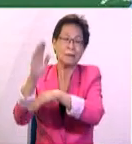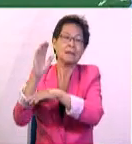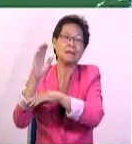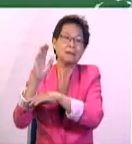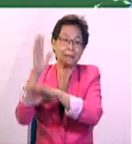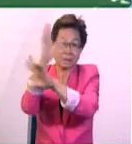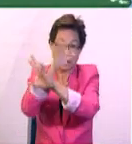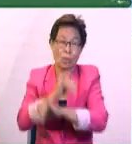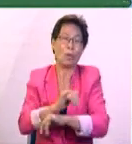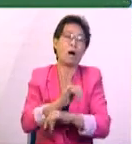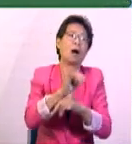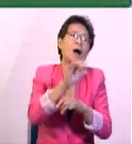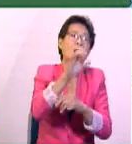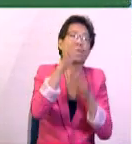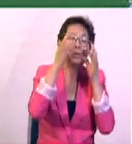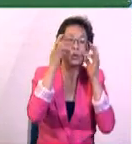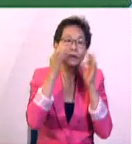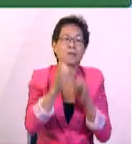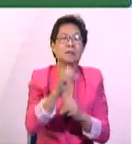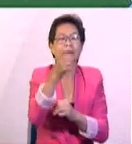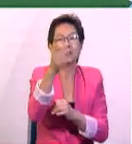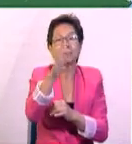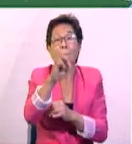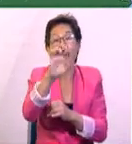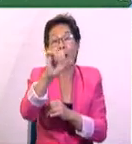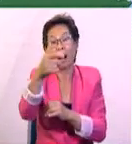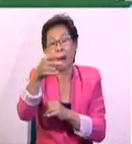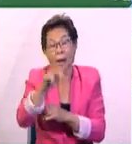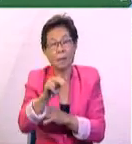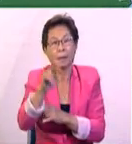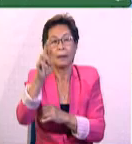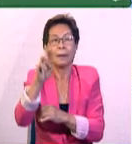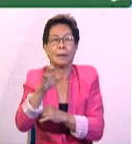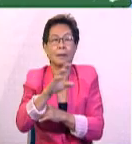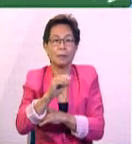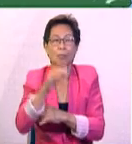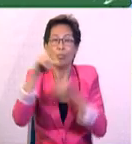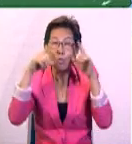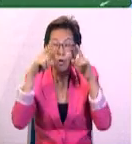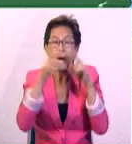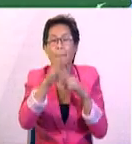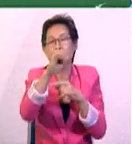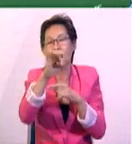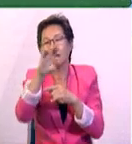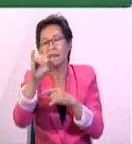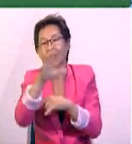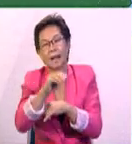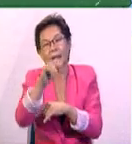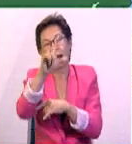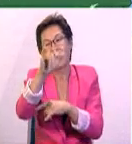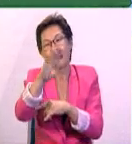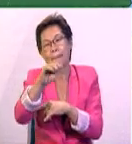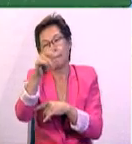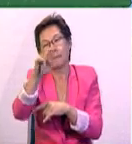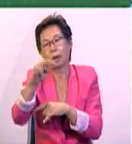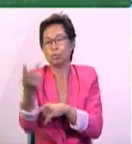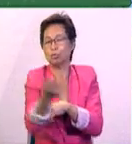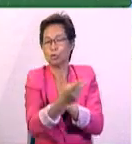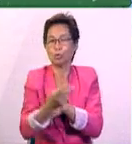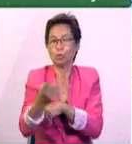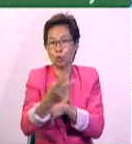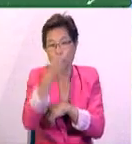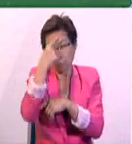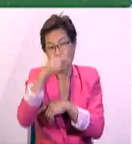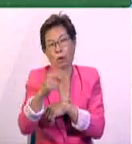Kuching, Samarahan, Seri Aman, Serian, Sarike dan juga Mukah serta di bahagian Miri dan juga Limbang. Kedua-dua keadaan ini